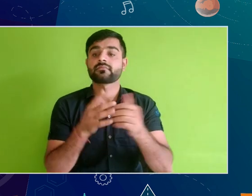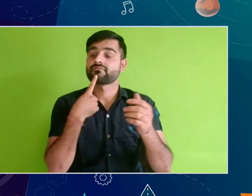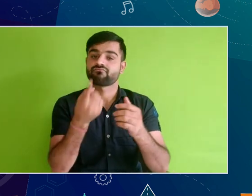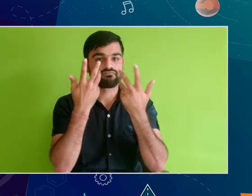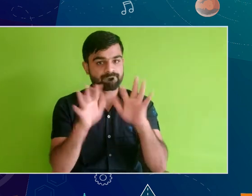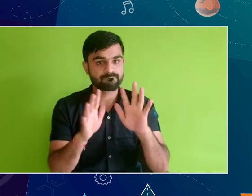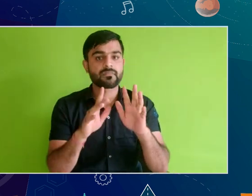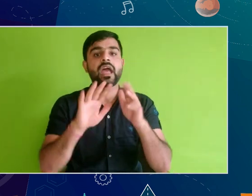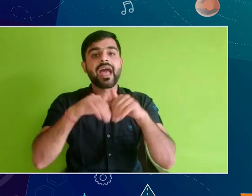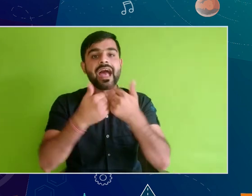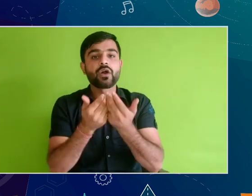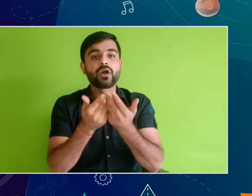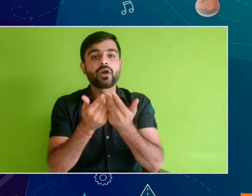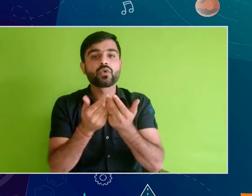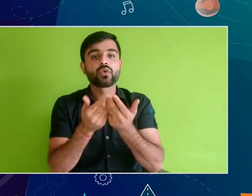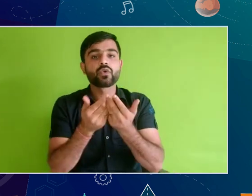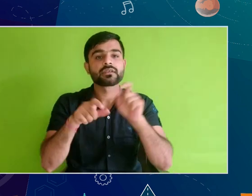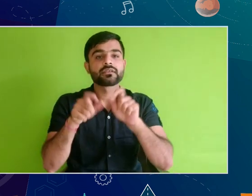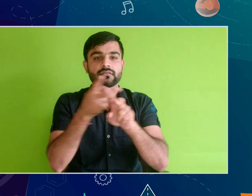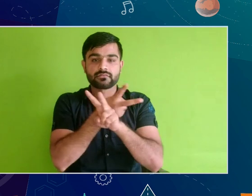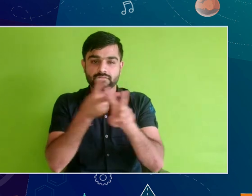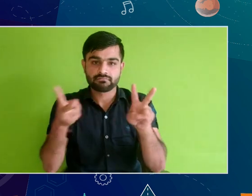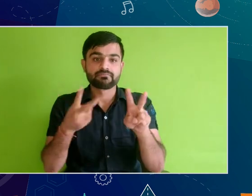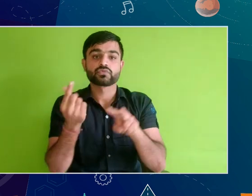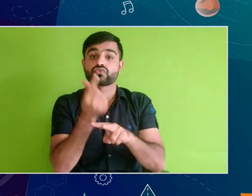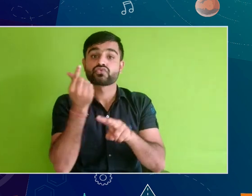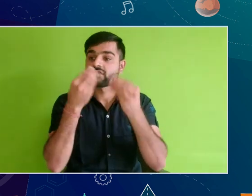कैसे कौन सी चीजें वेस्ट होती हैं।